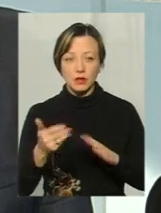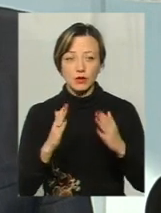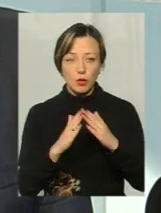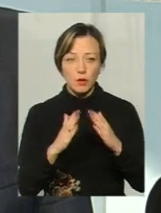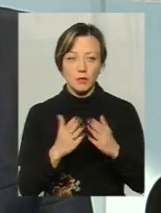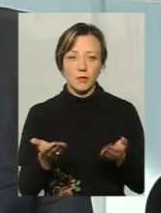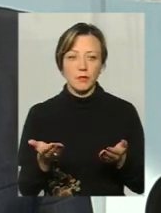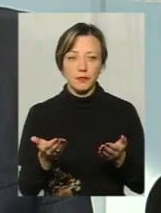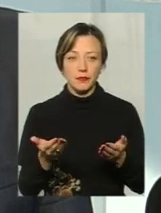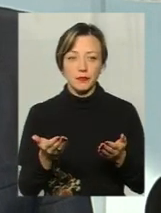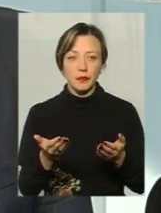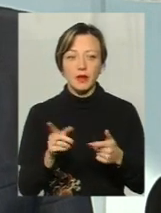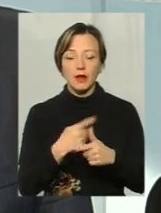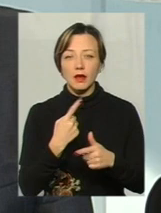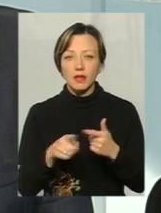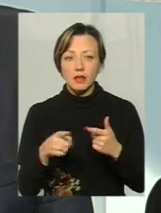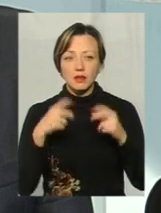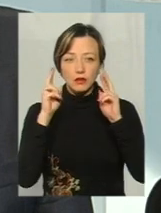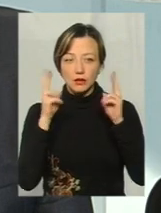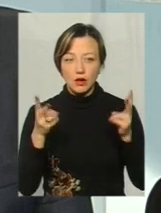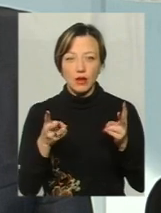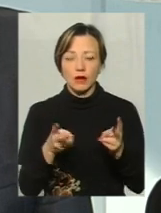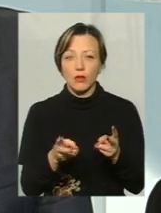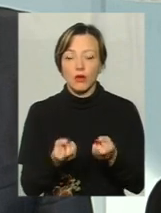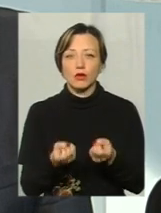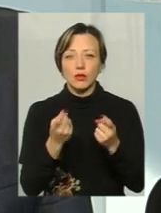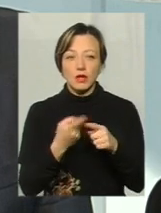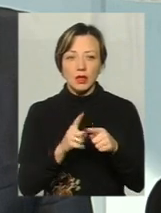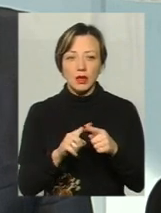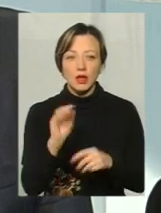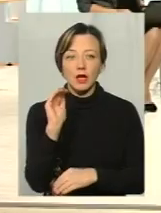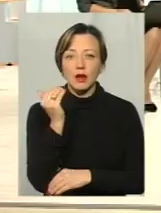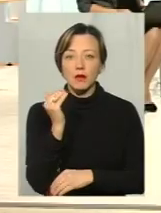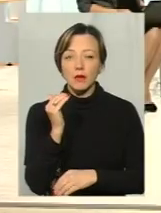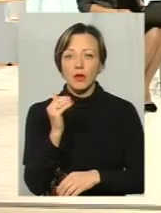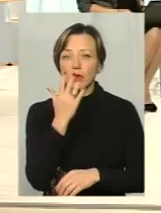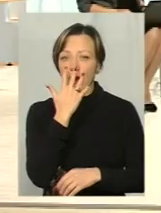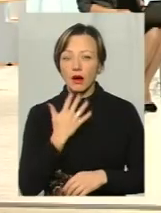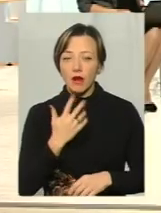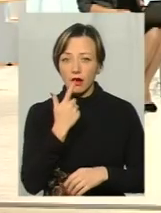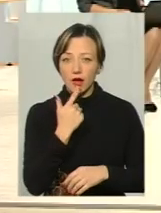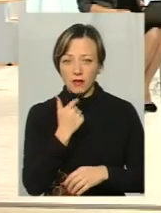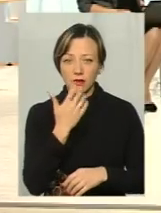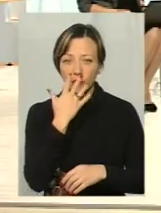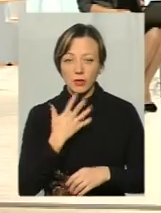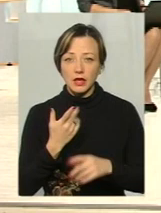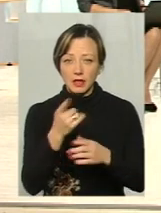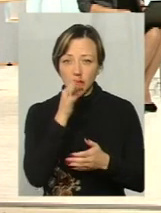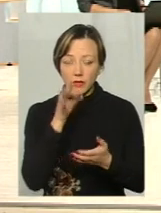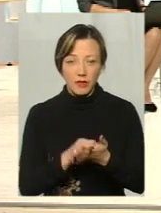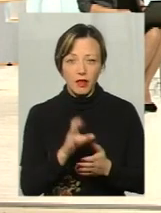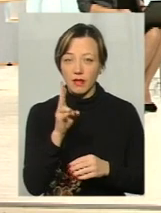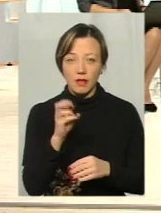там, или, я не знаю, ребенок, ну, взагалі, кровит носом. Ну, взагалі, ти відповідаєш за життя, да, дитини. І ти відповідаєш.